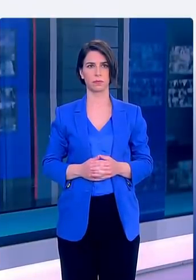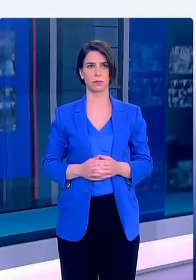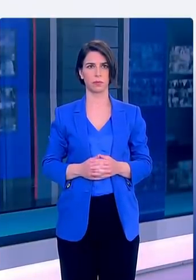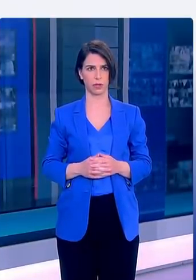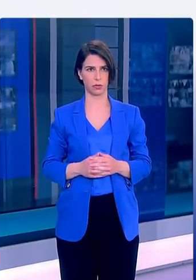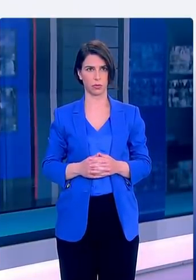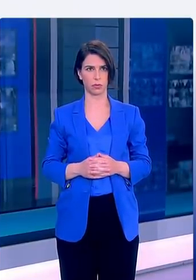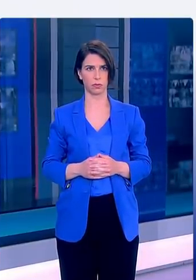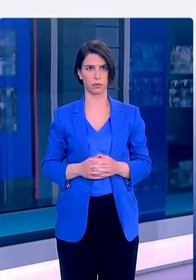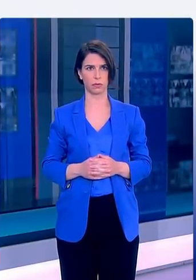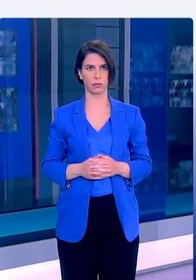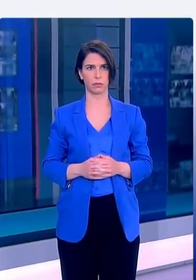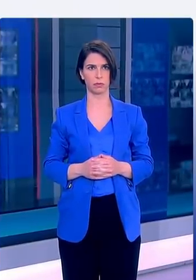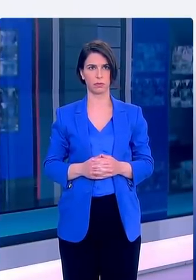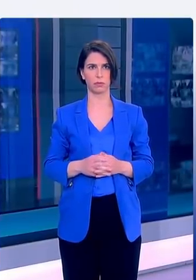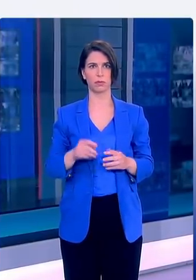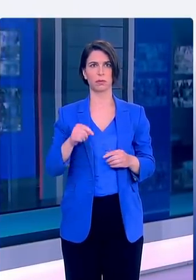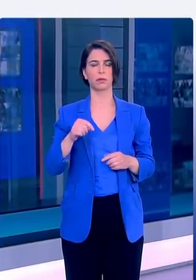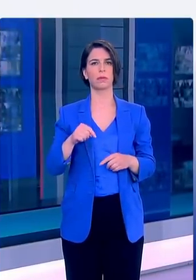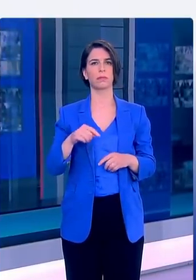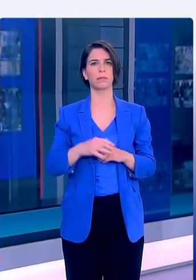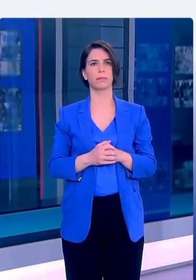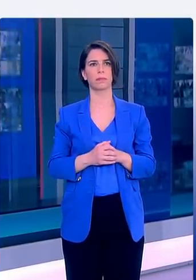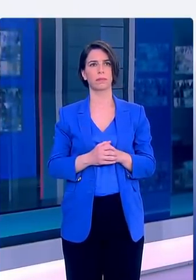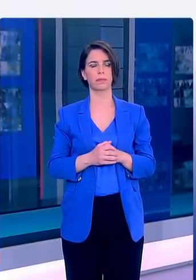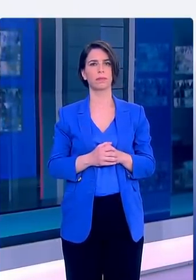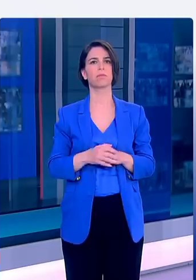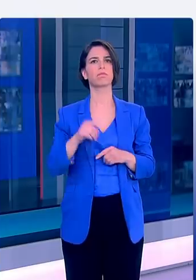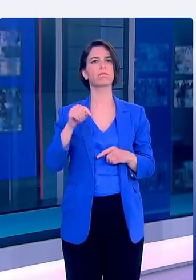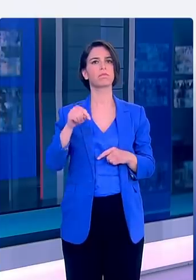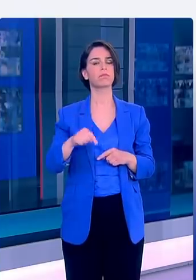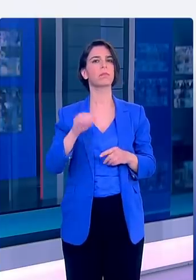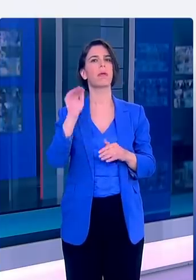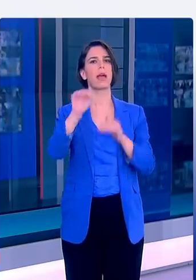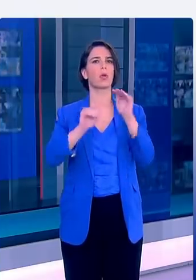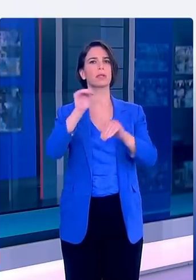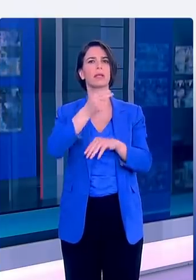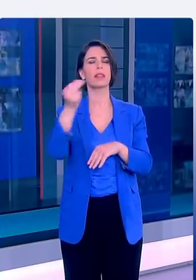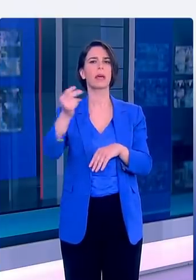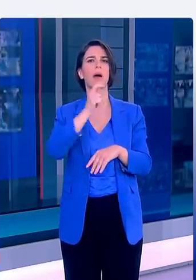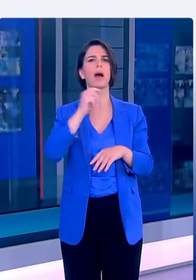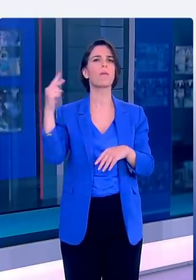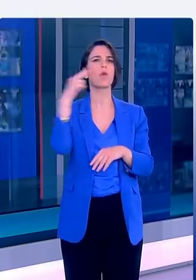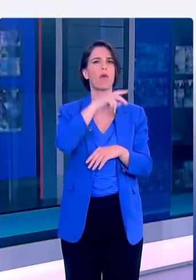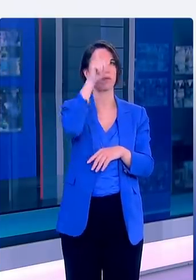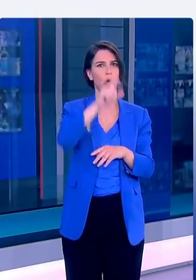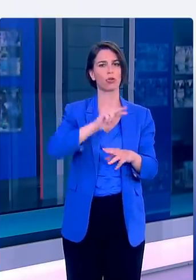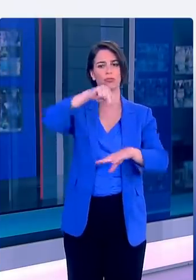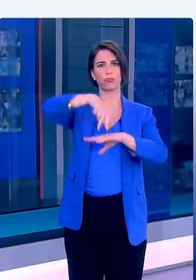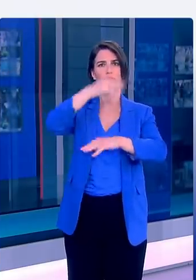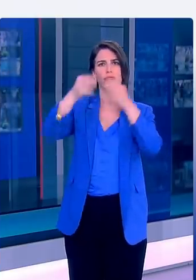Αθηναϊκό Πρακτορείο Ειδήσεων, και ακολουθεί η κυρία Μαρία Ψαρά από τον τηλεοπτικό σταθμό Σταρ. Κύριε Πρόεδρε, αναφερθήκατε